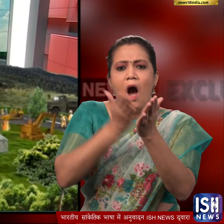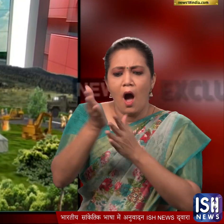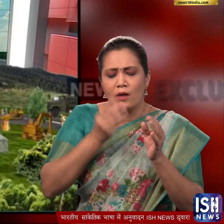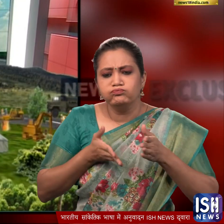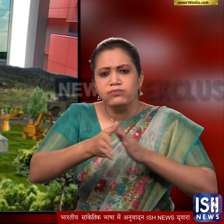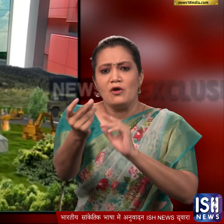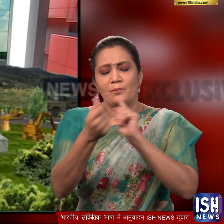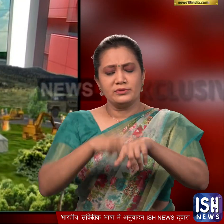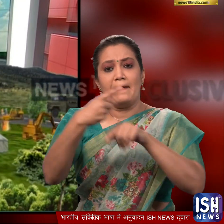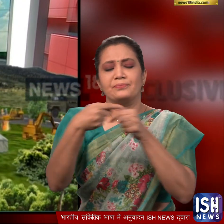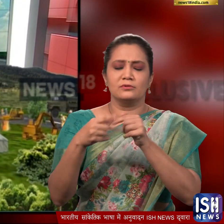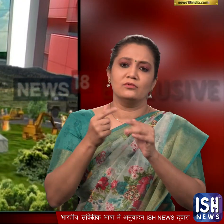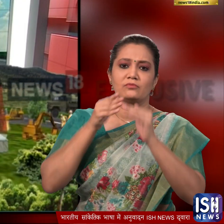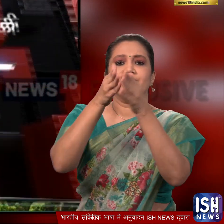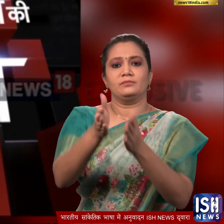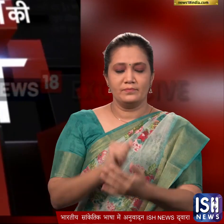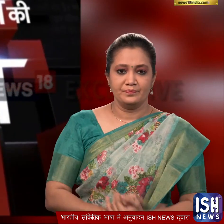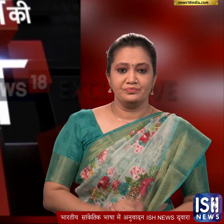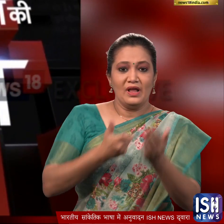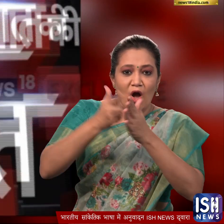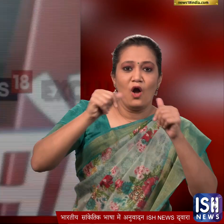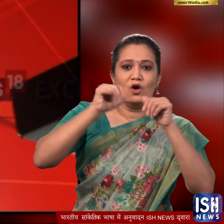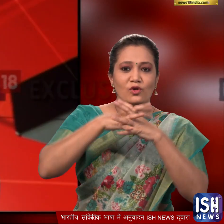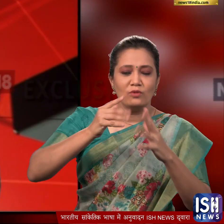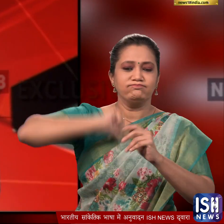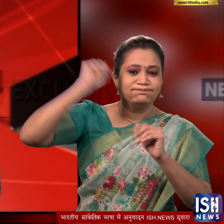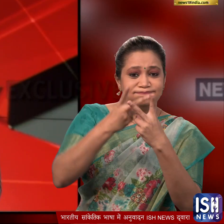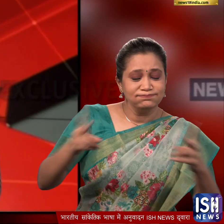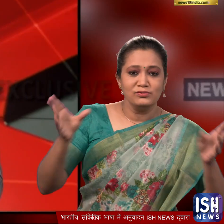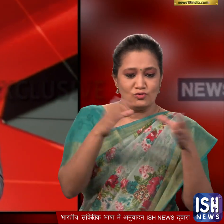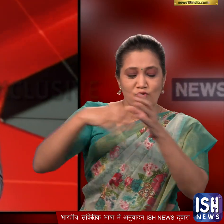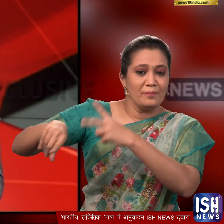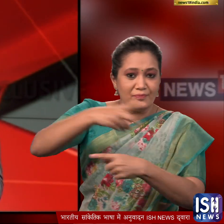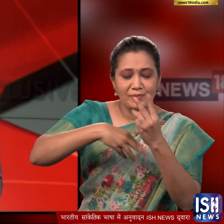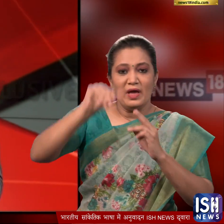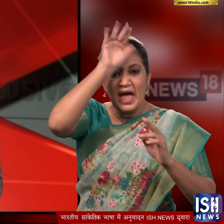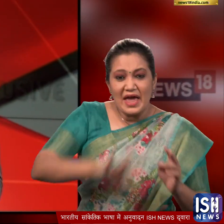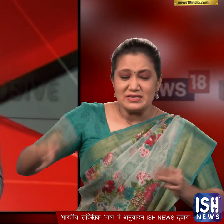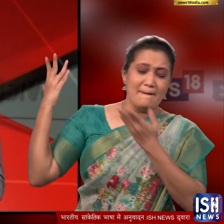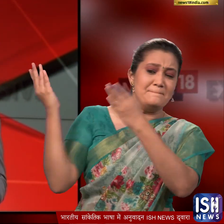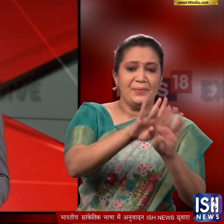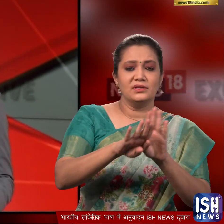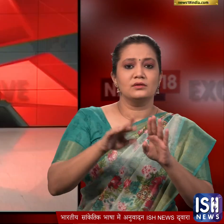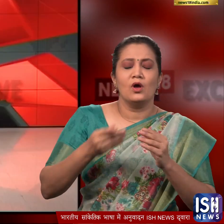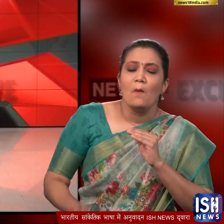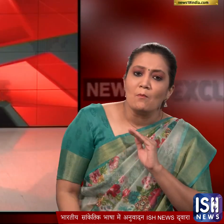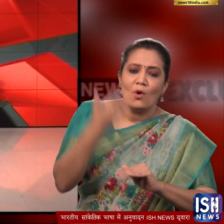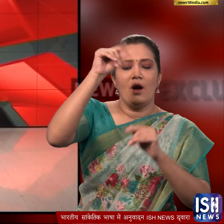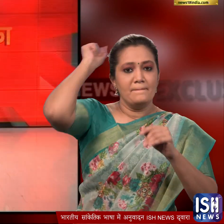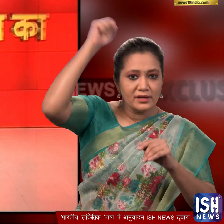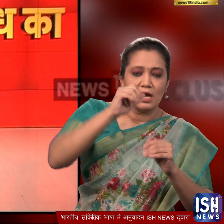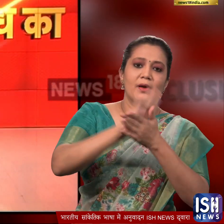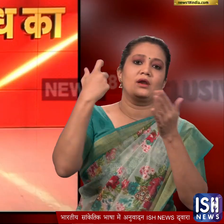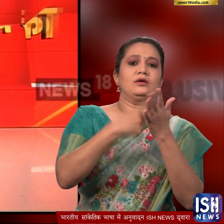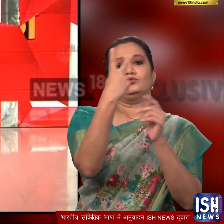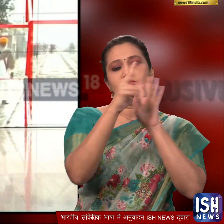साथ आसानी से और कम वक्त में सीमा पर पहुंच सकेगी। कृषि सुधार कानूनों के विरोध में किसान संगठनों के भारत बंद का सबसे ज्यादा असर